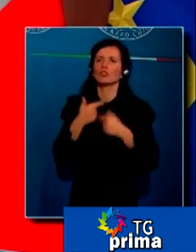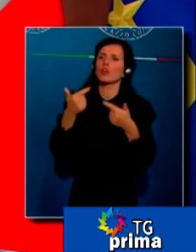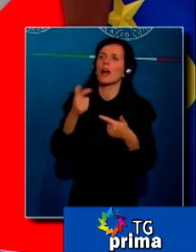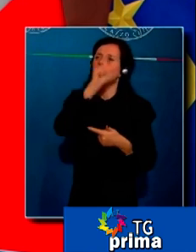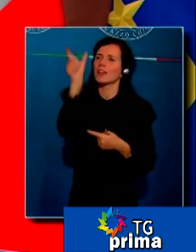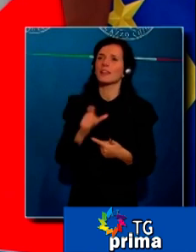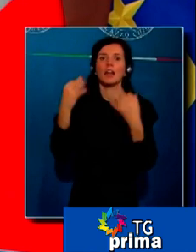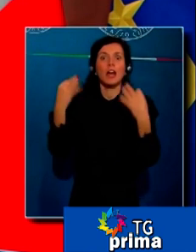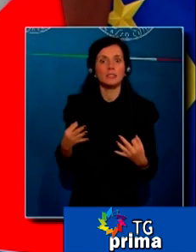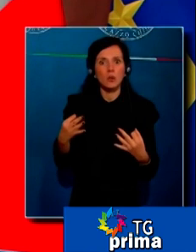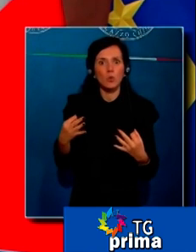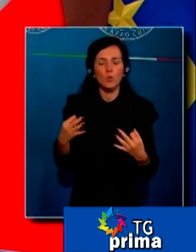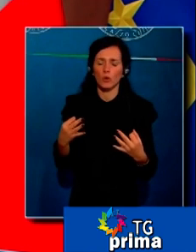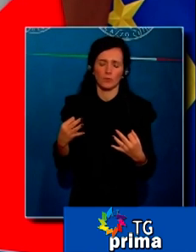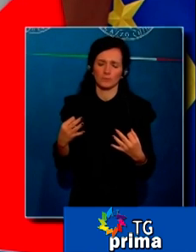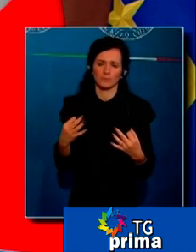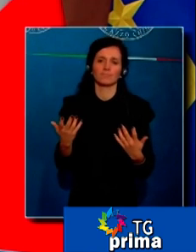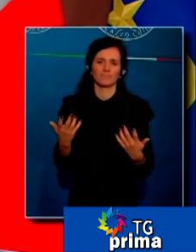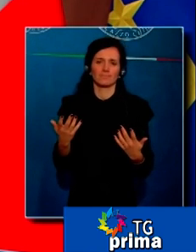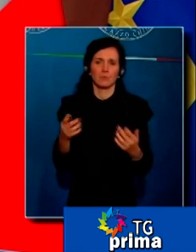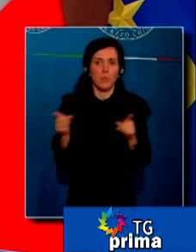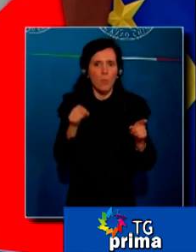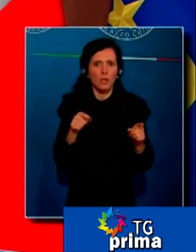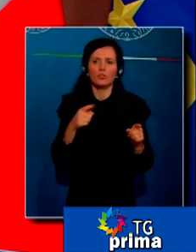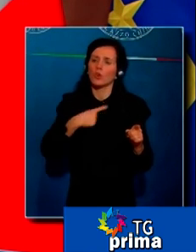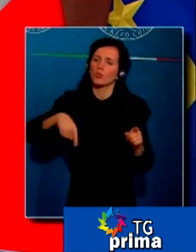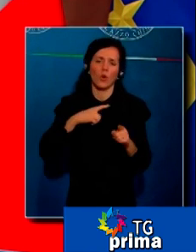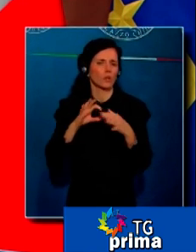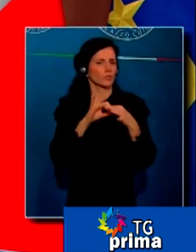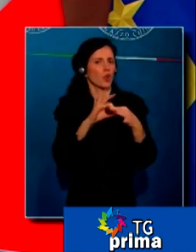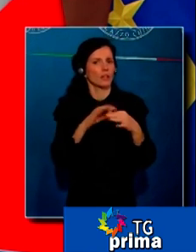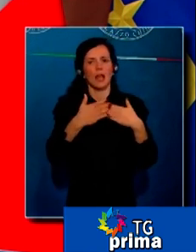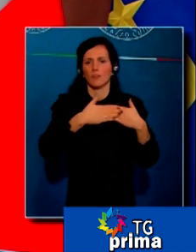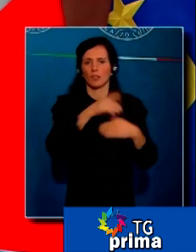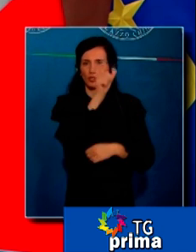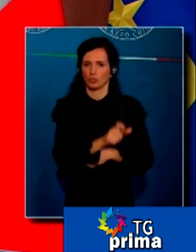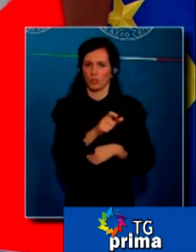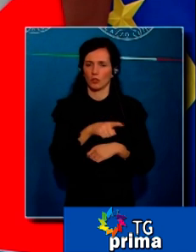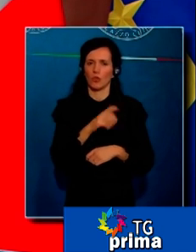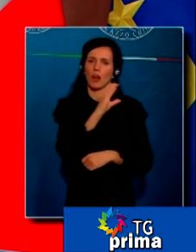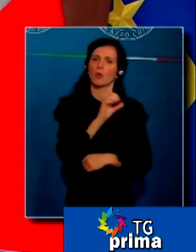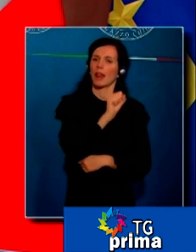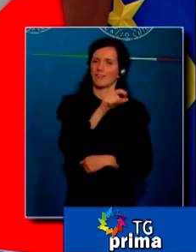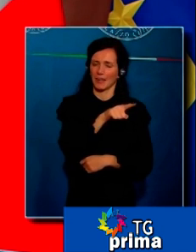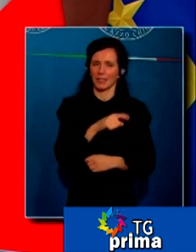paese. Quindi massima solidarietà. Per quanto riguarda l'altra domanda, che riguarda